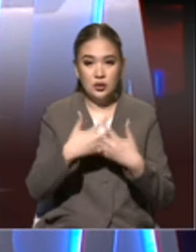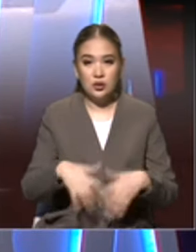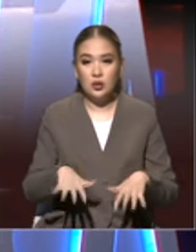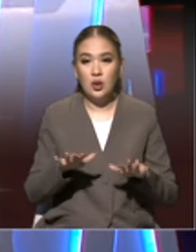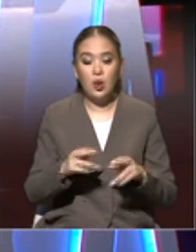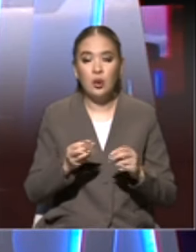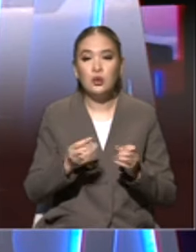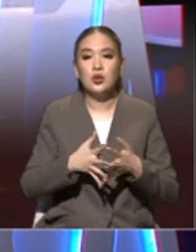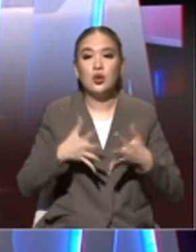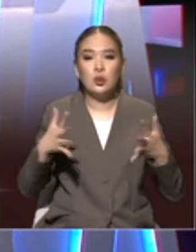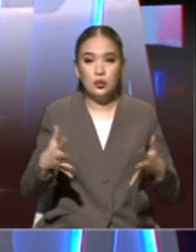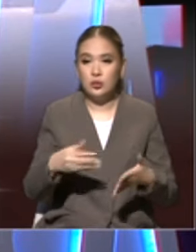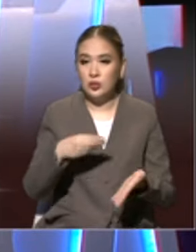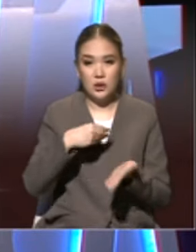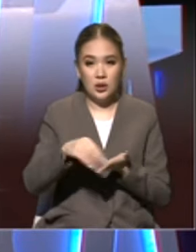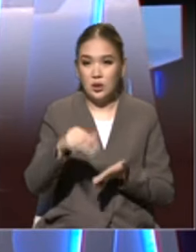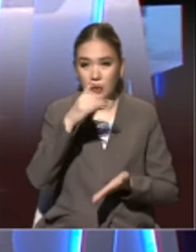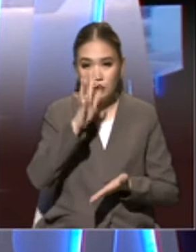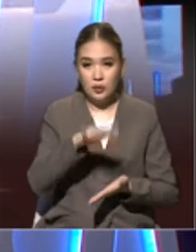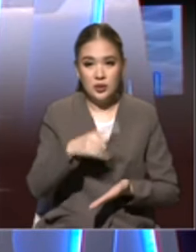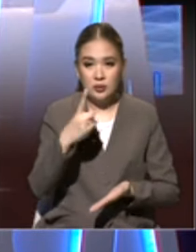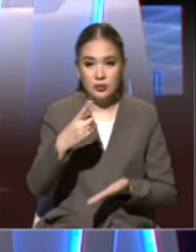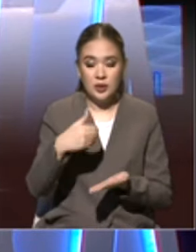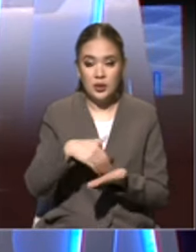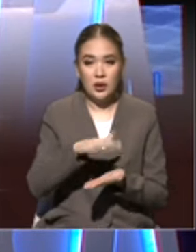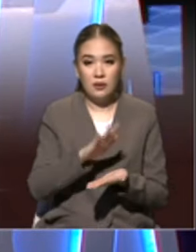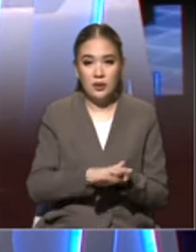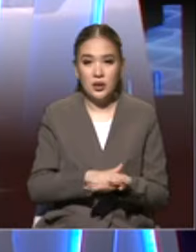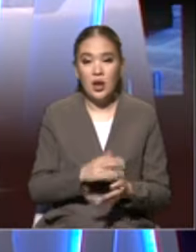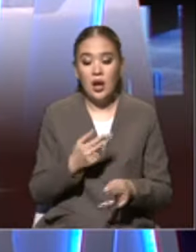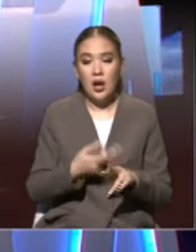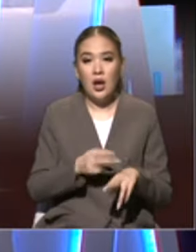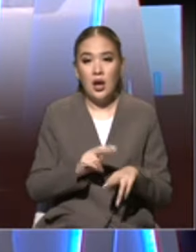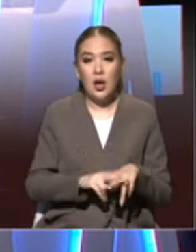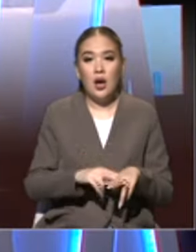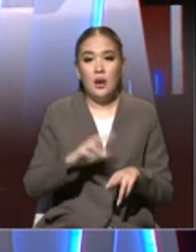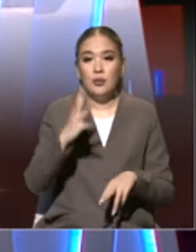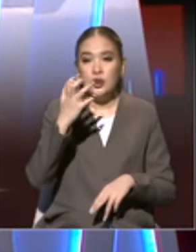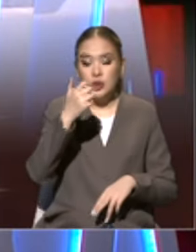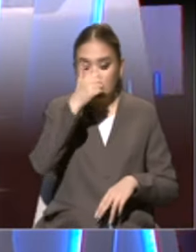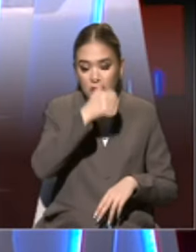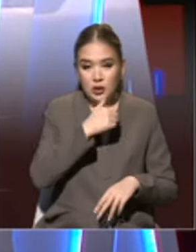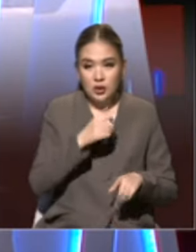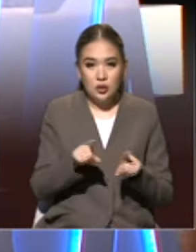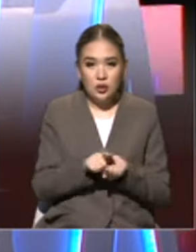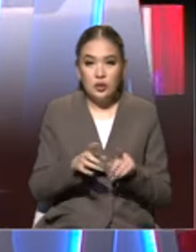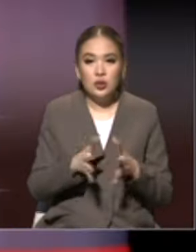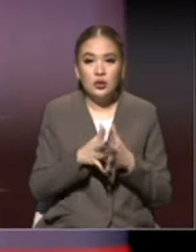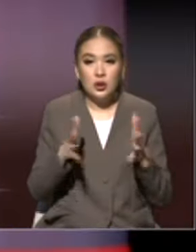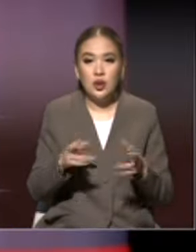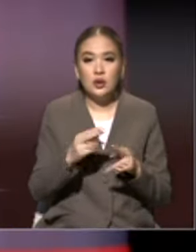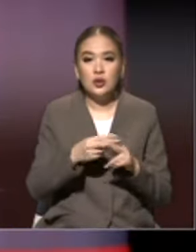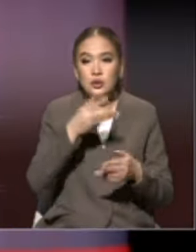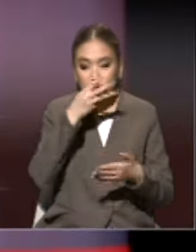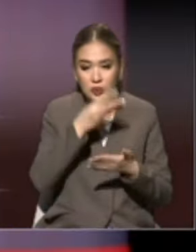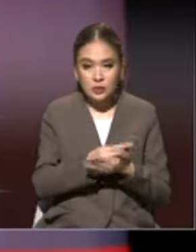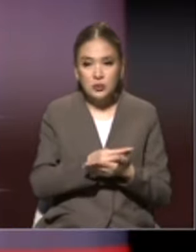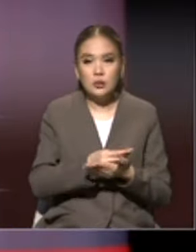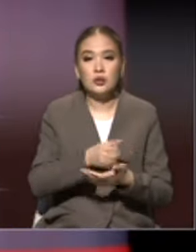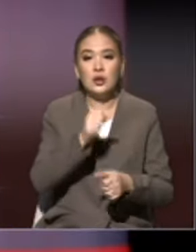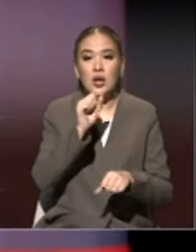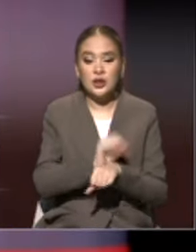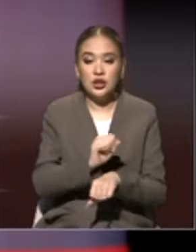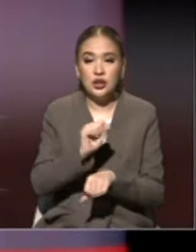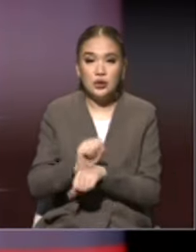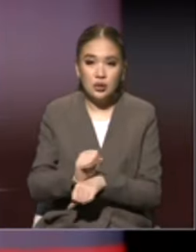Одан артық бір көзден сатып ала алмайсыз ба товар. А жұмыс пен қызметті 500 айлық көрсеткіштен одан артықсыз сатып ала алмайсыз. А шектеу бар ғой. Иә, шектеу бар